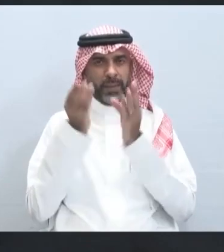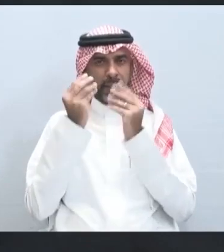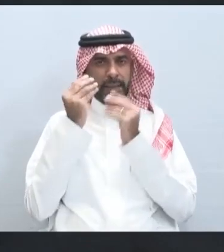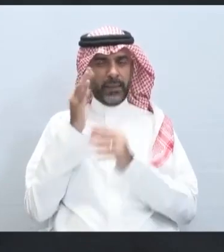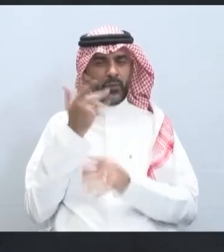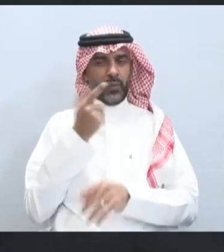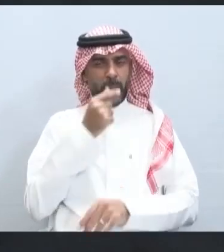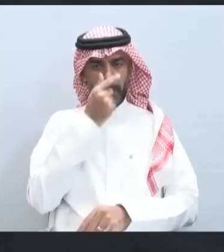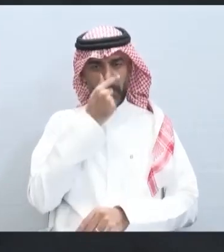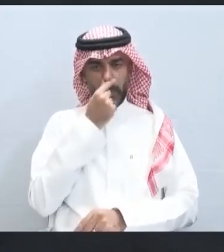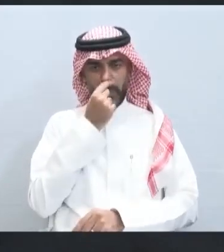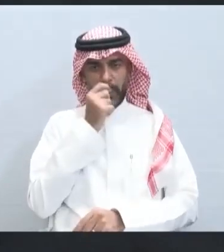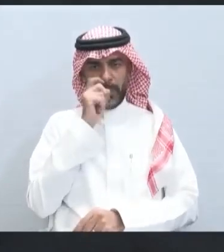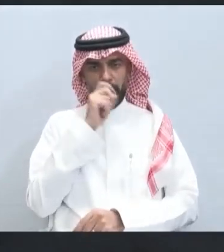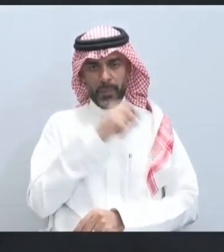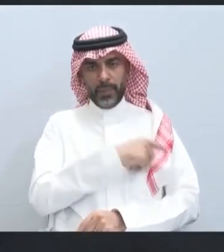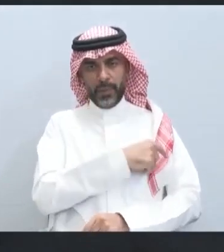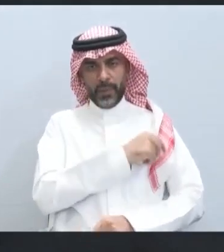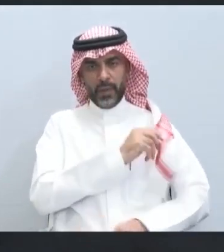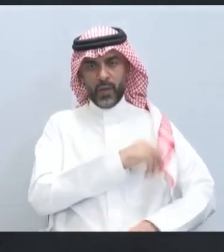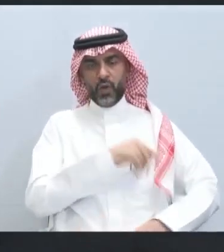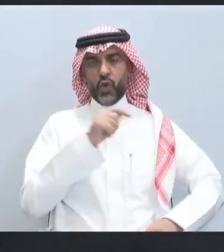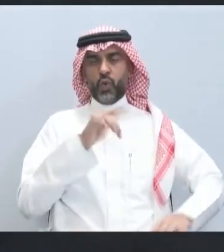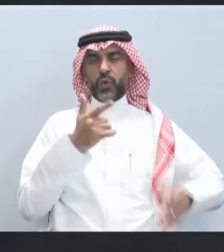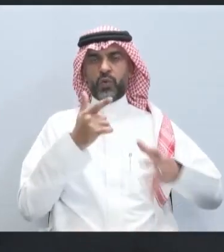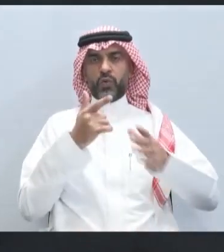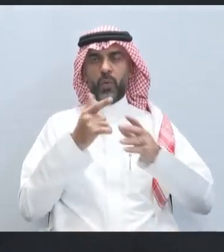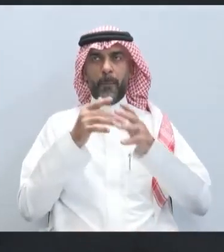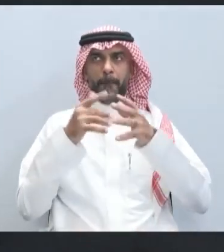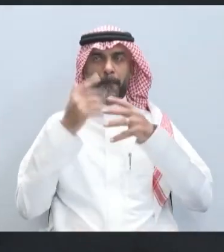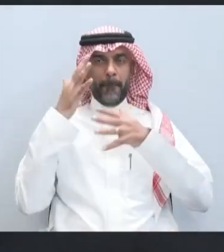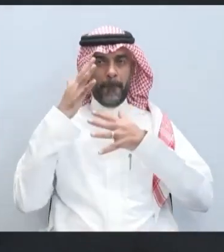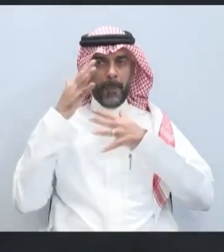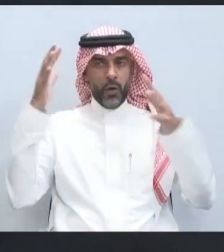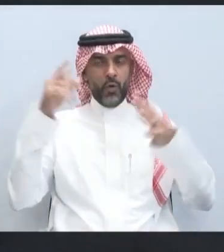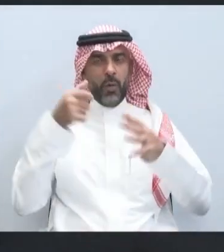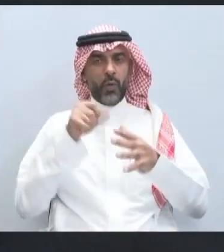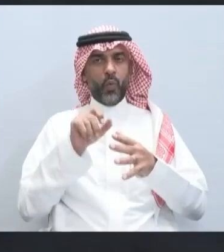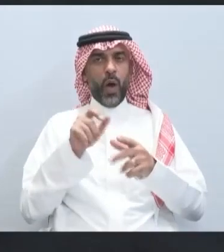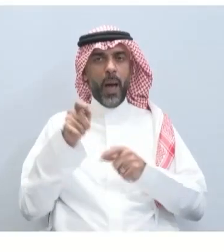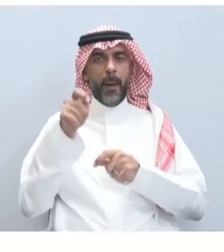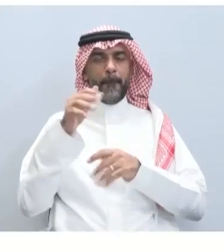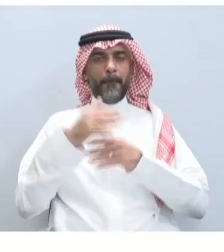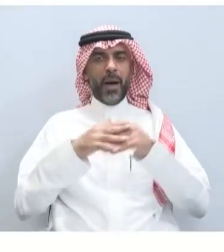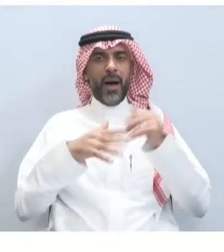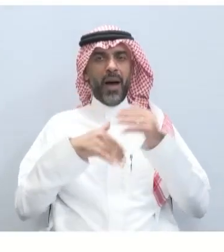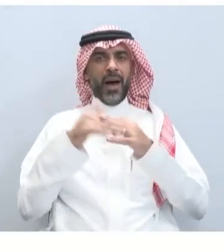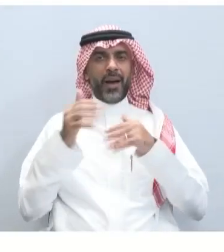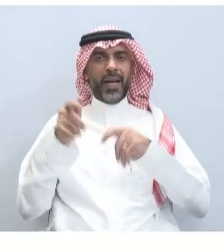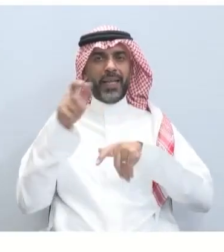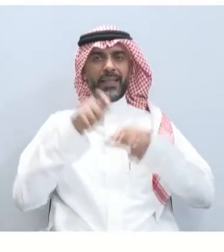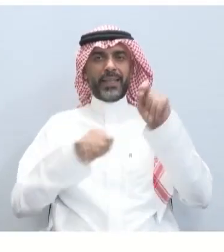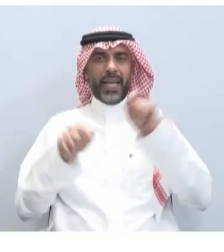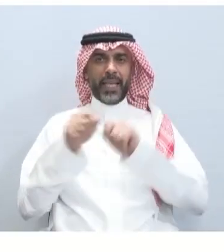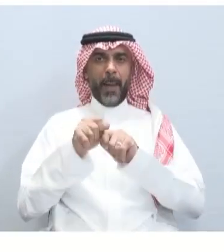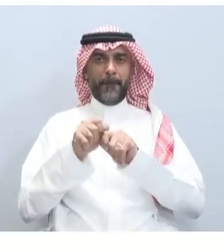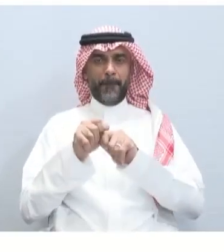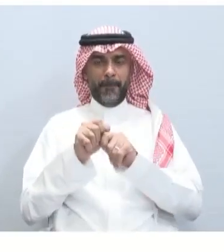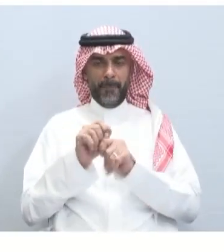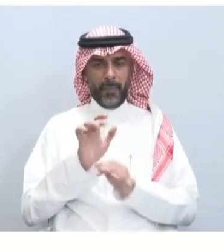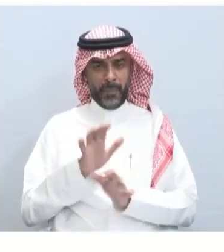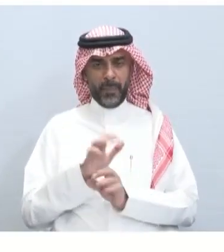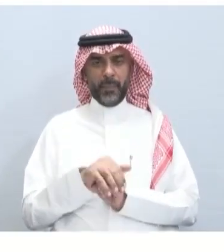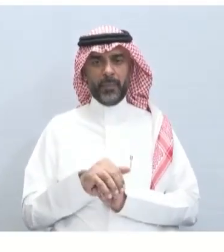لمصادر المعلومات ومهارات استخدامها ذكرنا ان مفهوم مصادر المعلومات تحدثنا عن هذه المفهوم